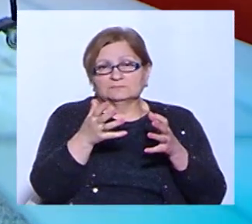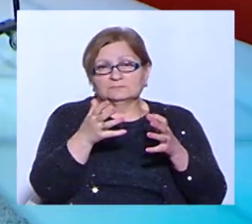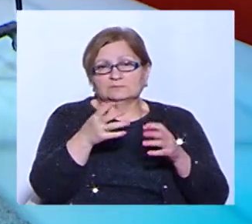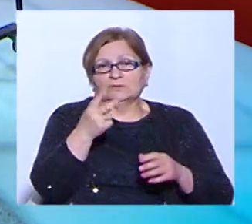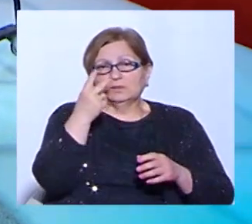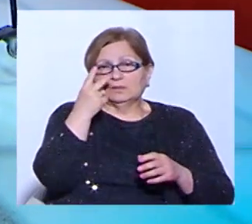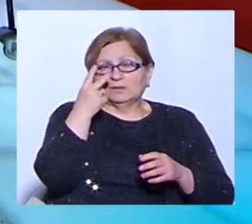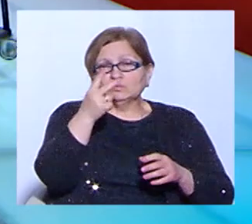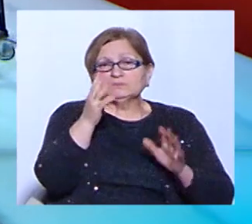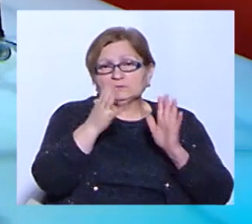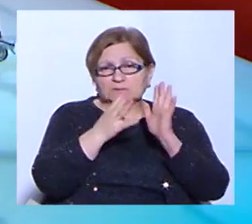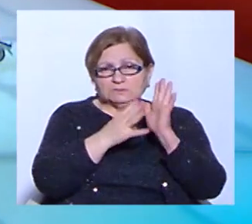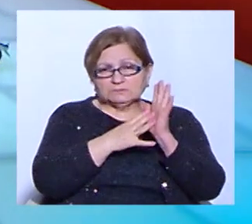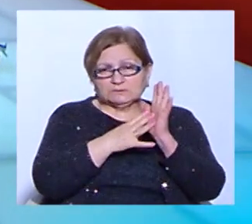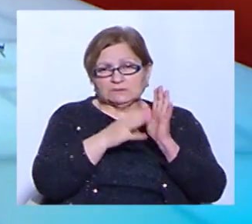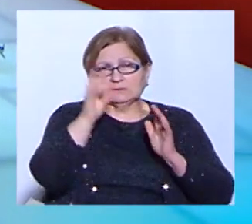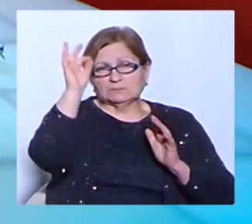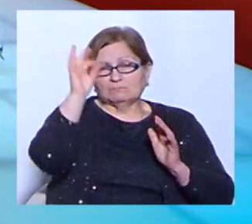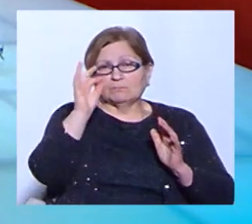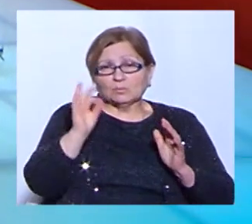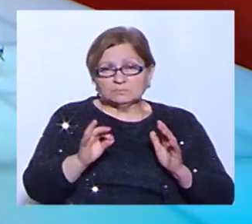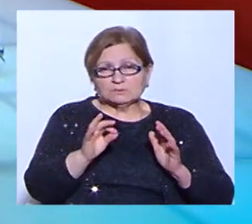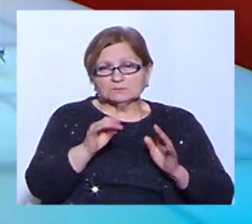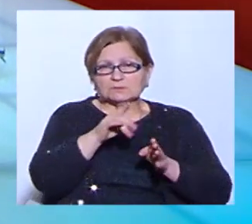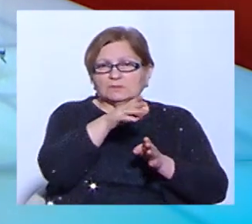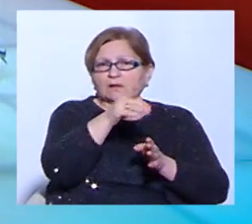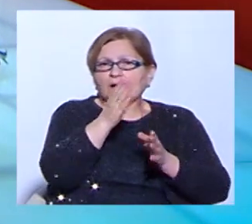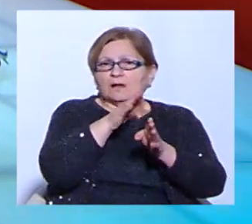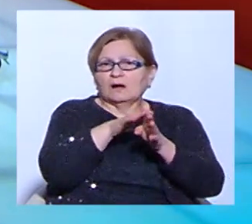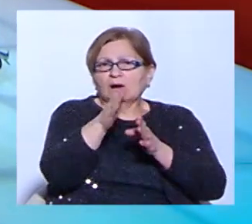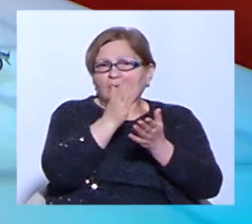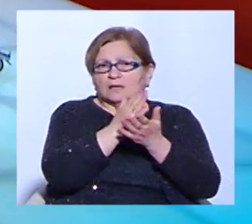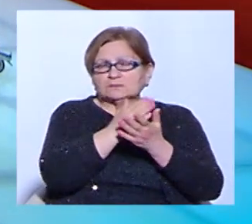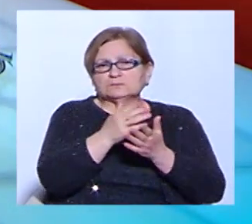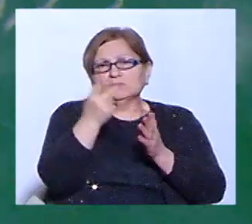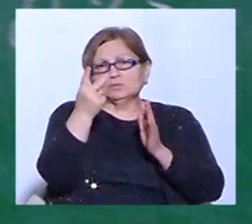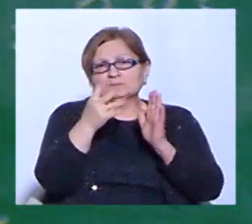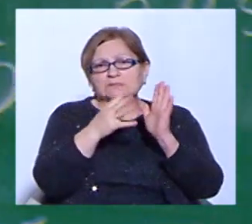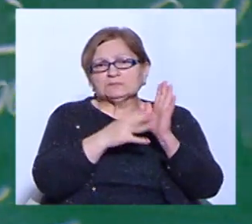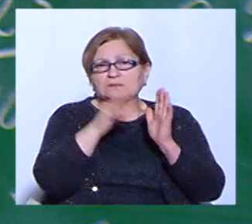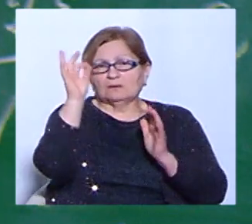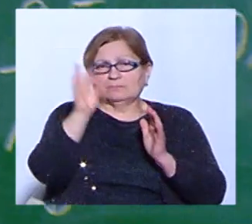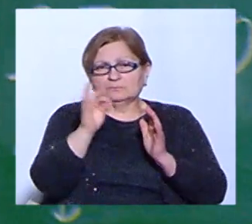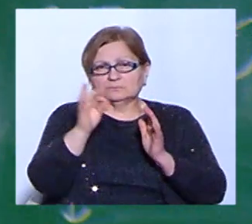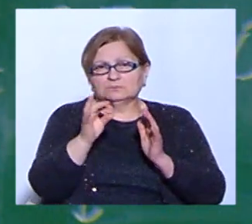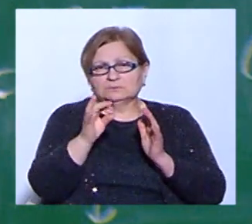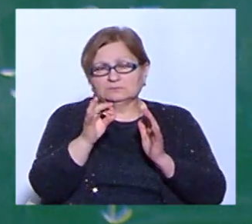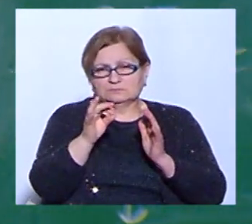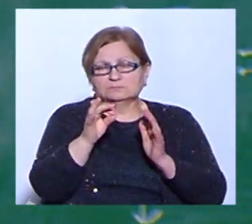დედამიწის 29% შედგება ხმელეთისგან. აი ახლა გამოჩნდება 30, განვიხილოთ ესეთი ამოცანა.